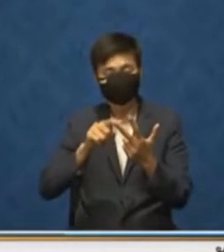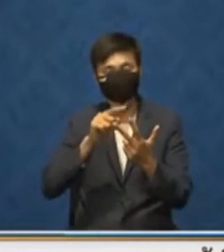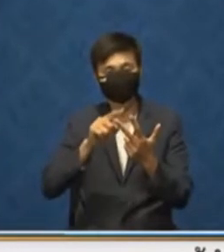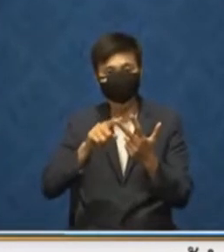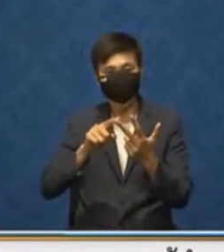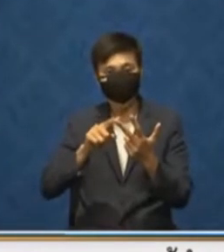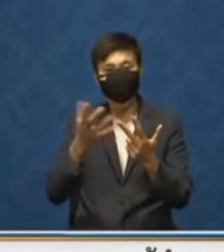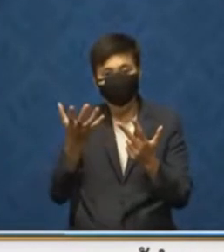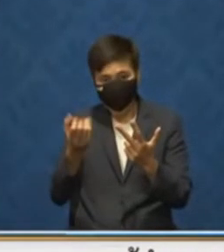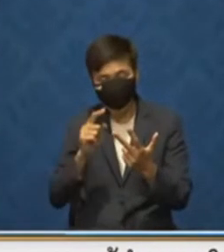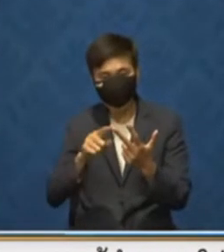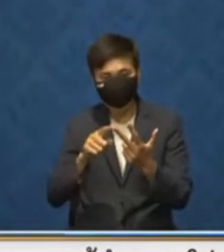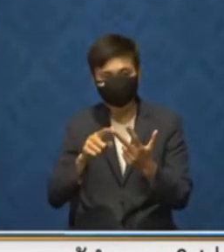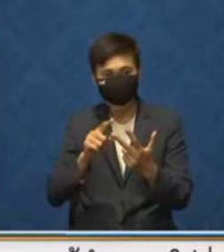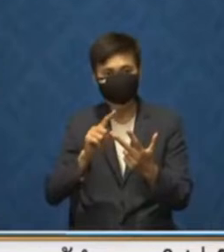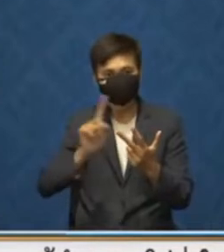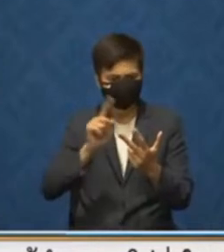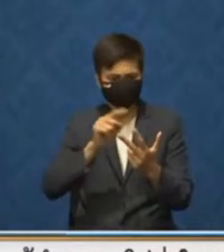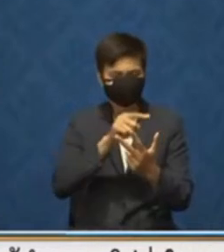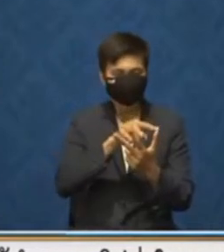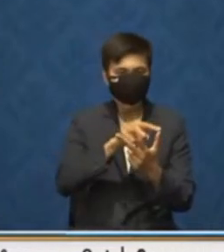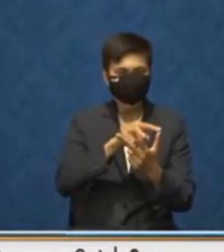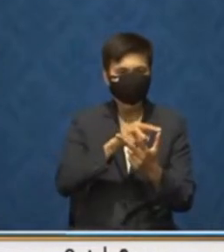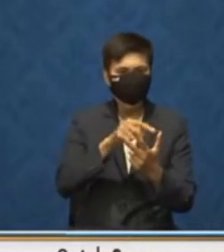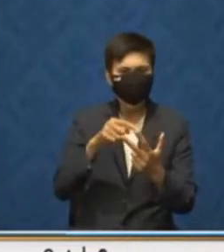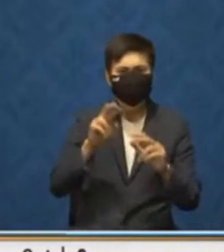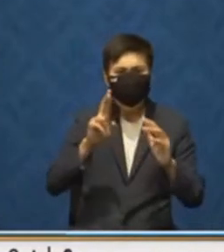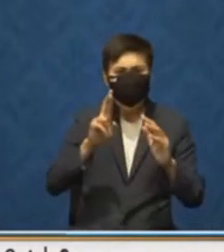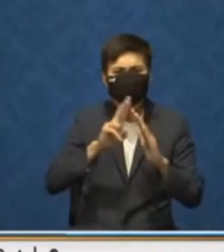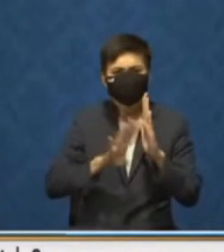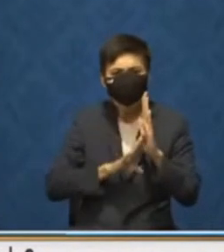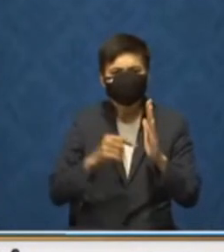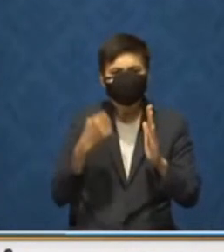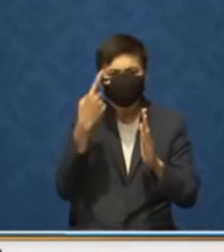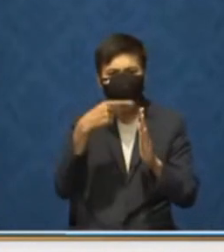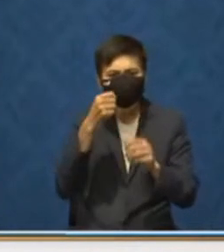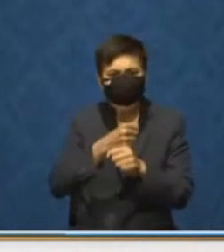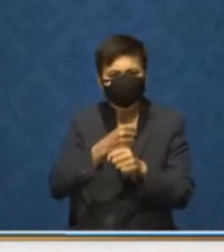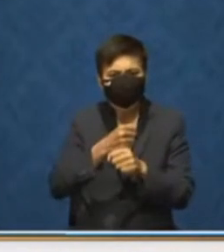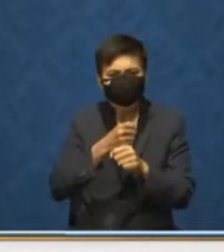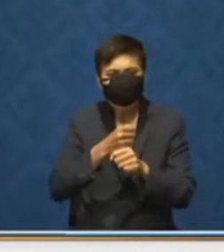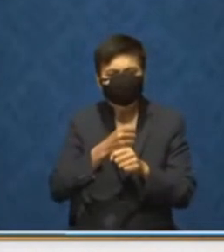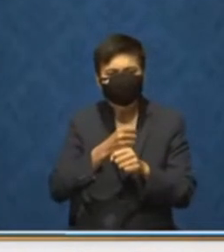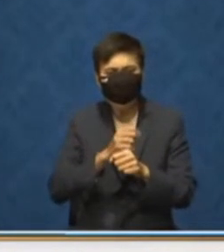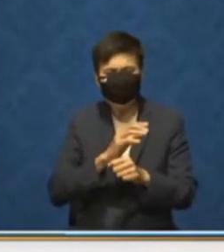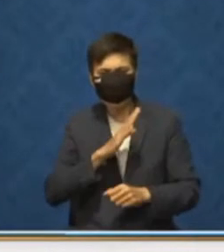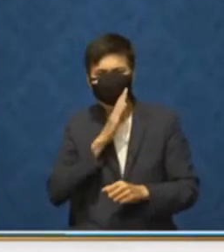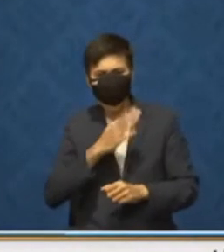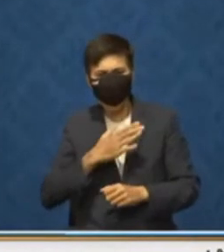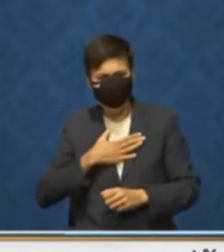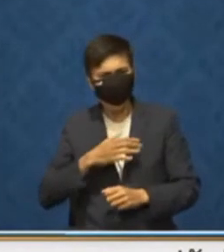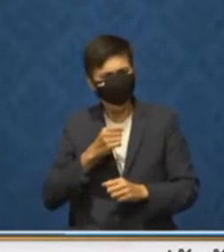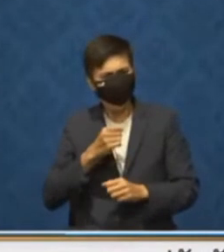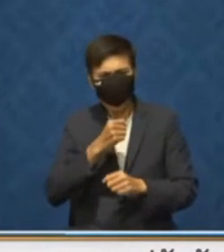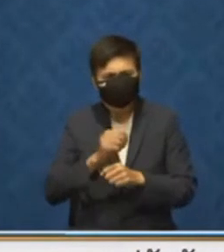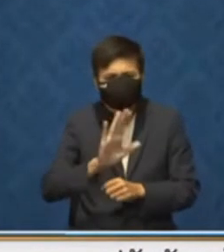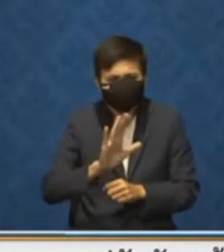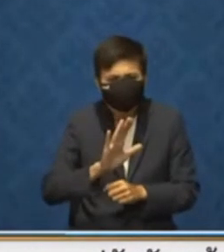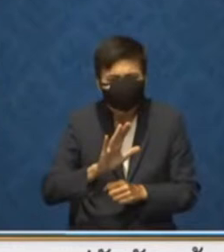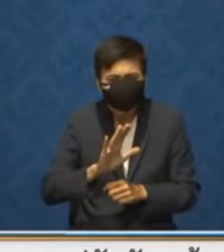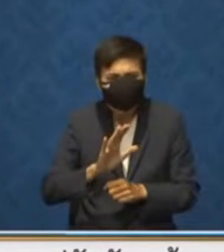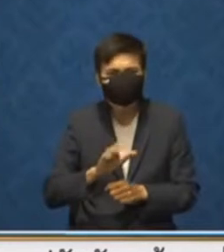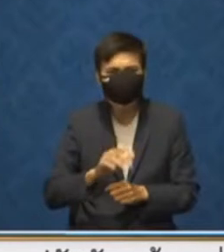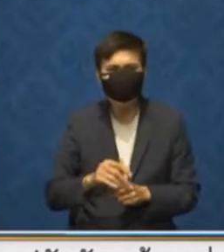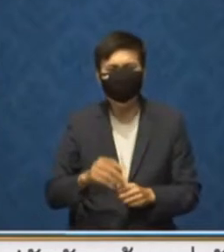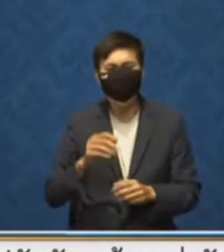ระบบของไทยทำมาวะถ้าระบบเขาไม่ได้ทำแล้วเขาจะมาดูแลระบบได้ไหมจะแม่นเท่านั้นได้ไหมจะเอาอะไหล่